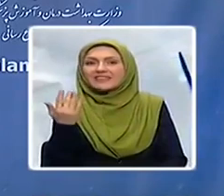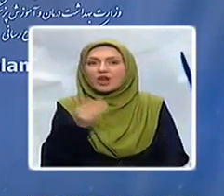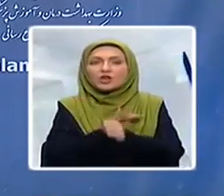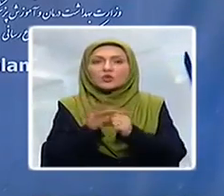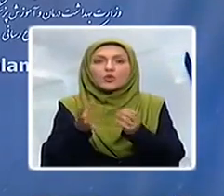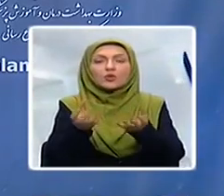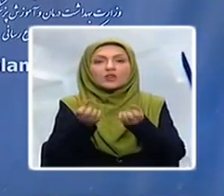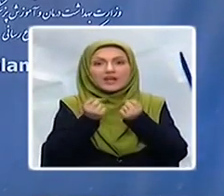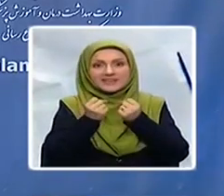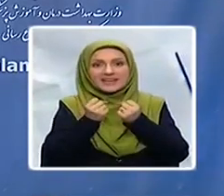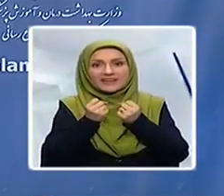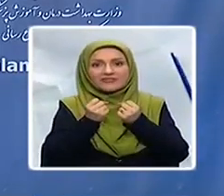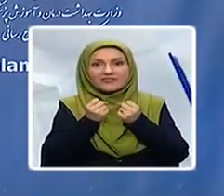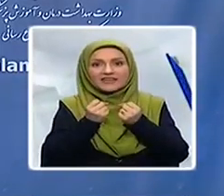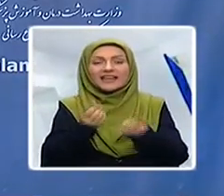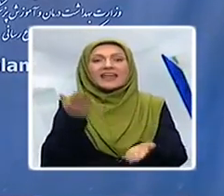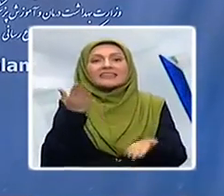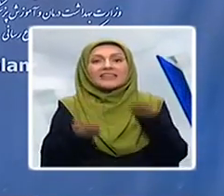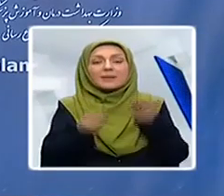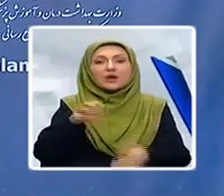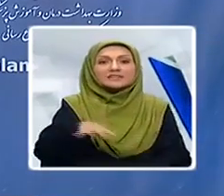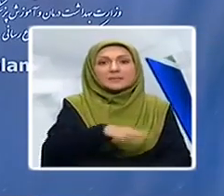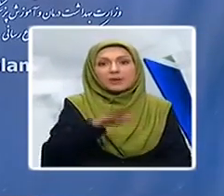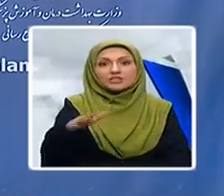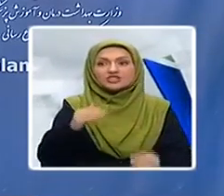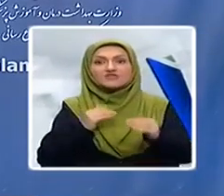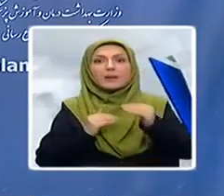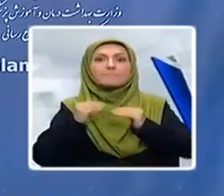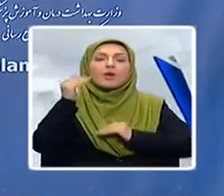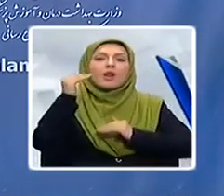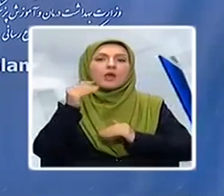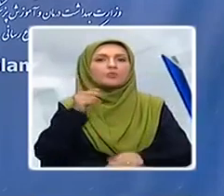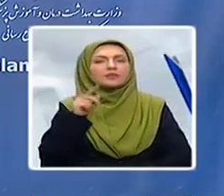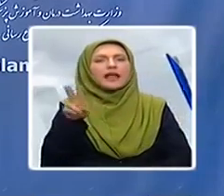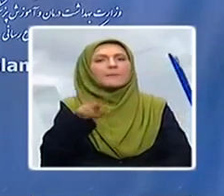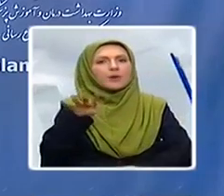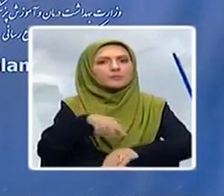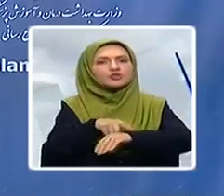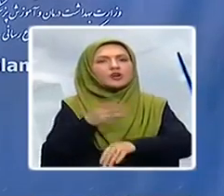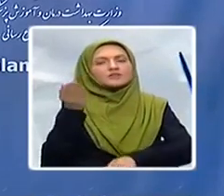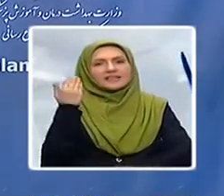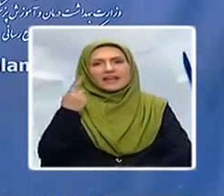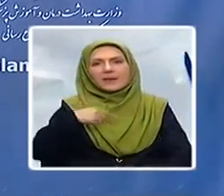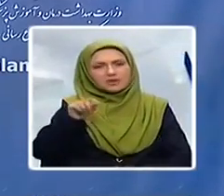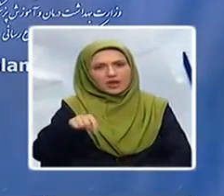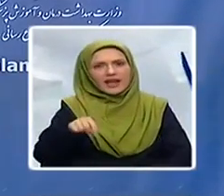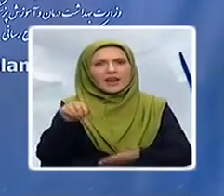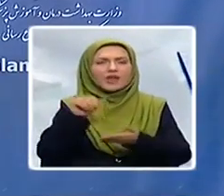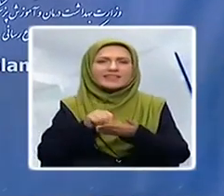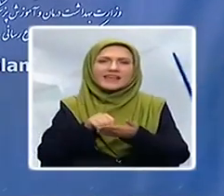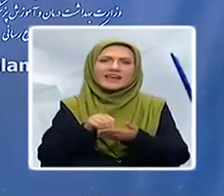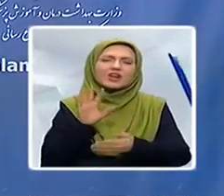از تناسب جمعیتی تهران نسبت به جمعیت کل کشور بود، ولی در 24 ساعت گذشته وضعیت تهران هم تقریبا